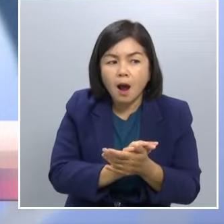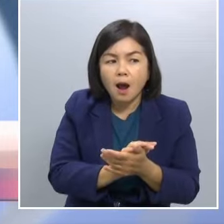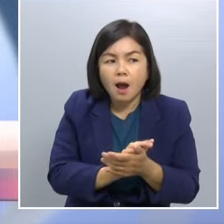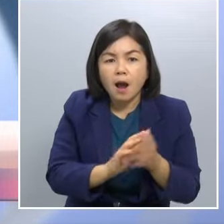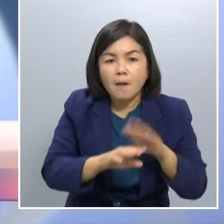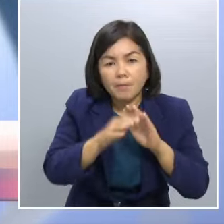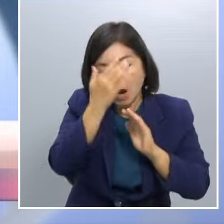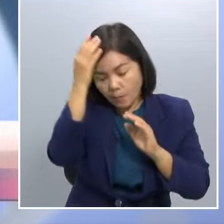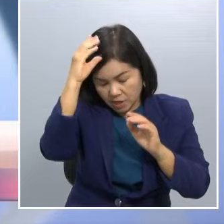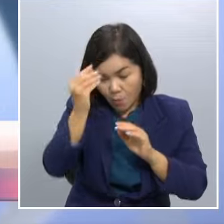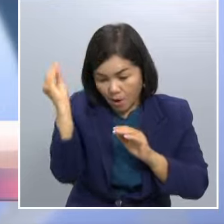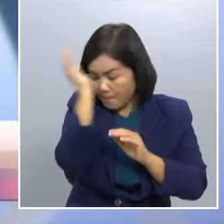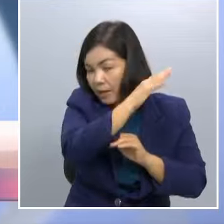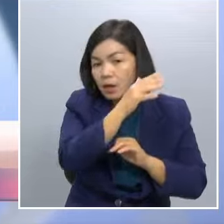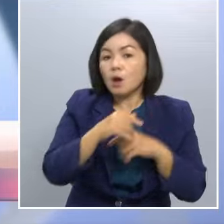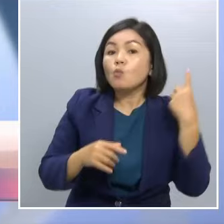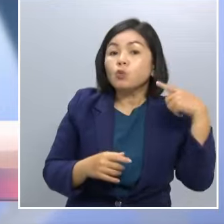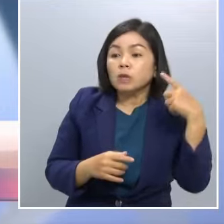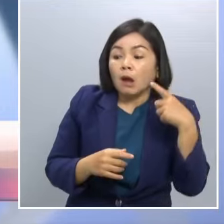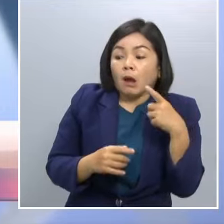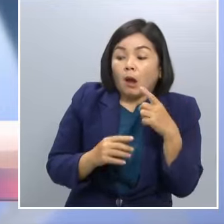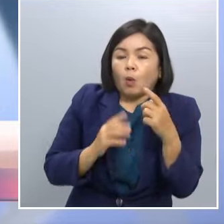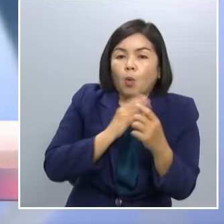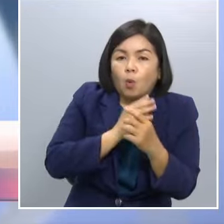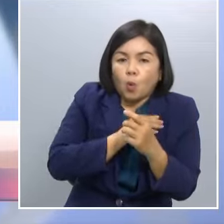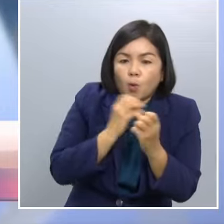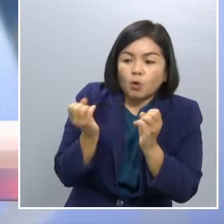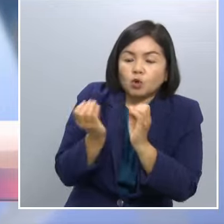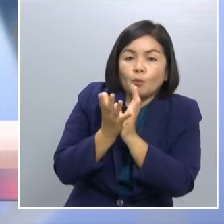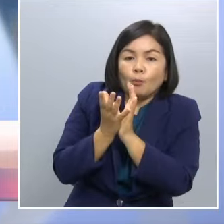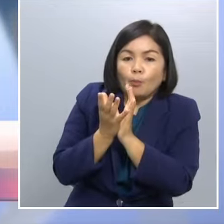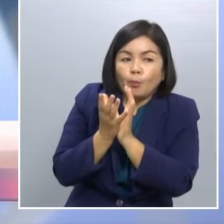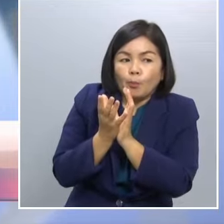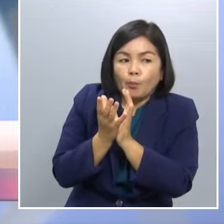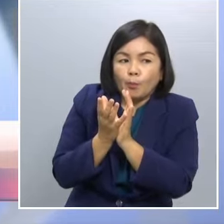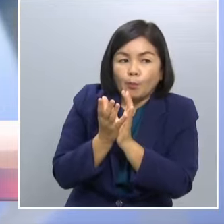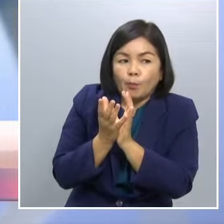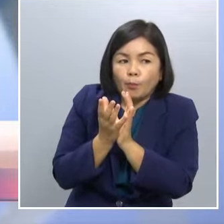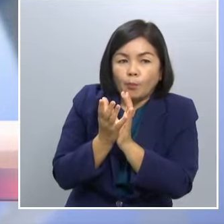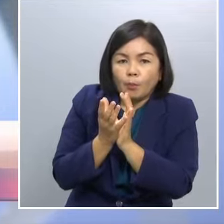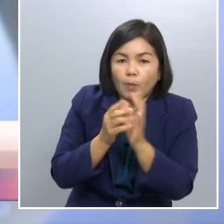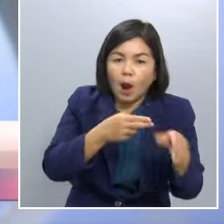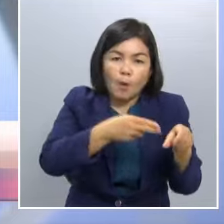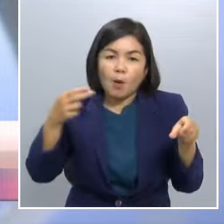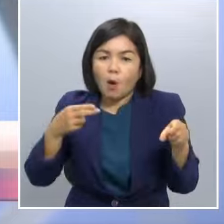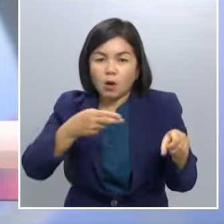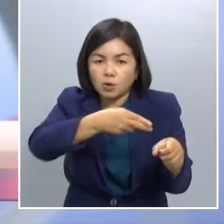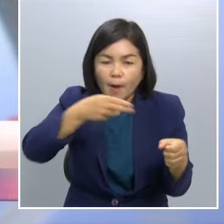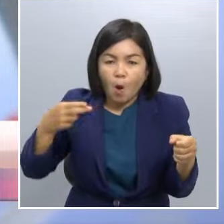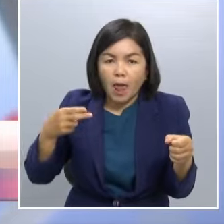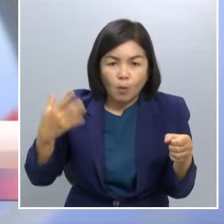ปัดหมวกน้องน้องก็กลัวโดนลูกค้าที่ยืนอยู่น้องก็เลยเอาหัวแต่ออกแต่ทีนี้พอเอาหัวแต่ออก